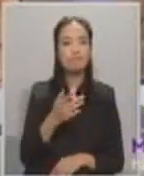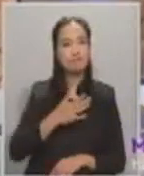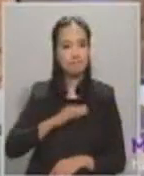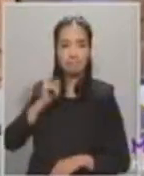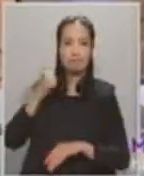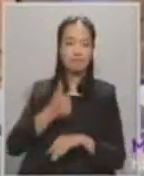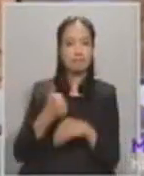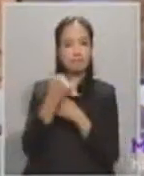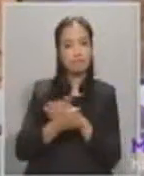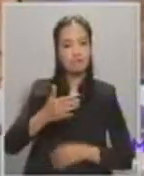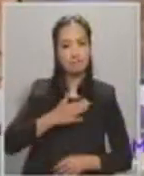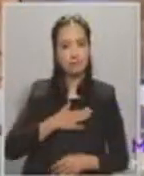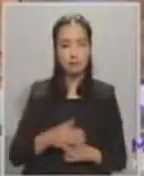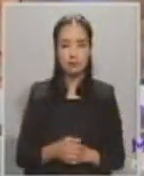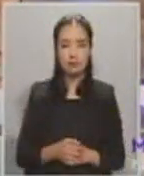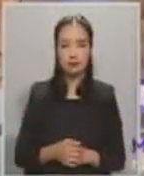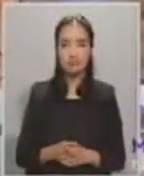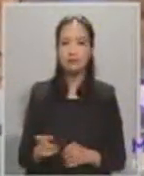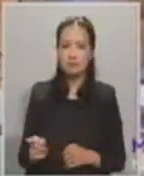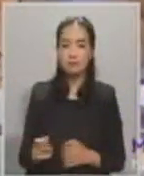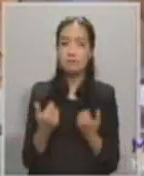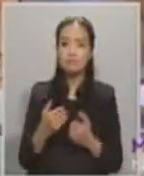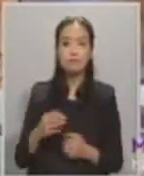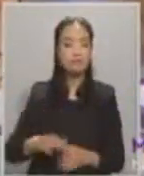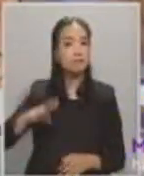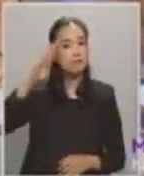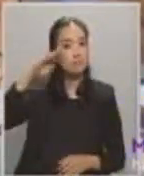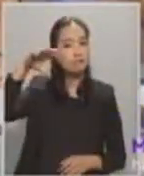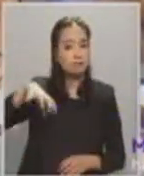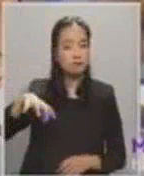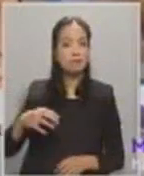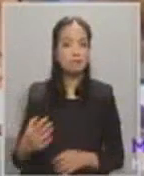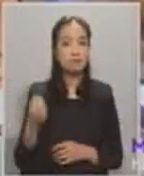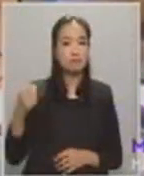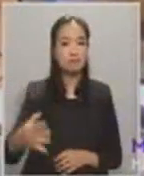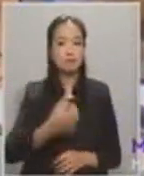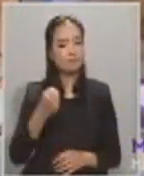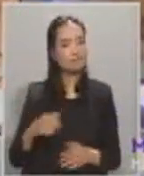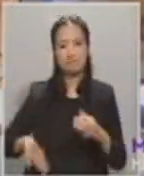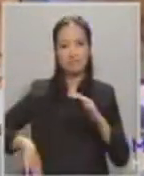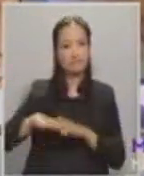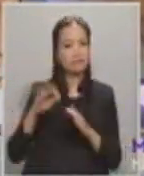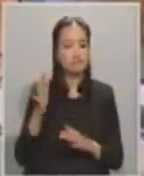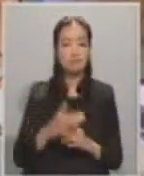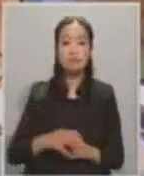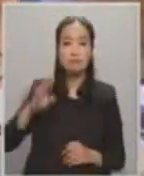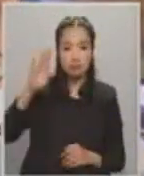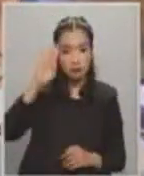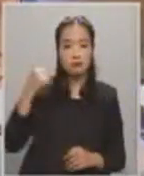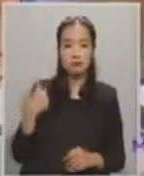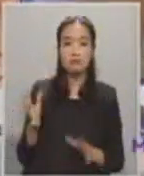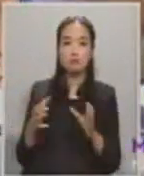ผู้นำประเทศแล้วก็การประกาศยึดอำนาจครั้งนี้โดยกองทัพเนี่ยบางส่วนไม่สำเร็จนะครับแล้วก็หลังจากนั้นเนี่ยมีทหารบางส่วน